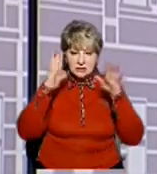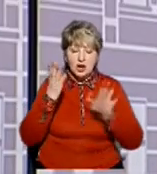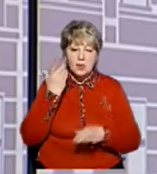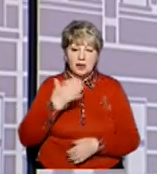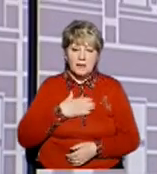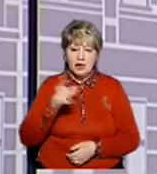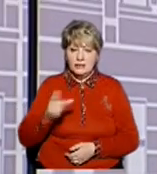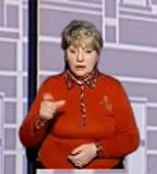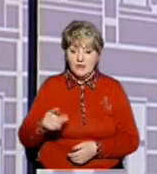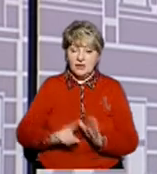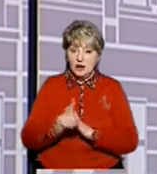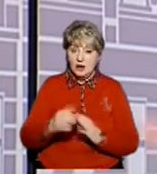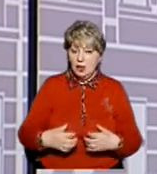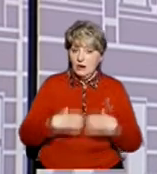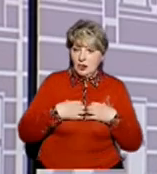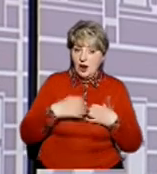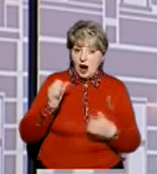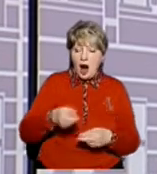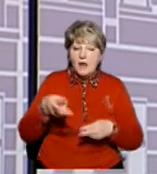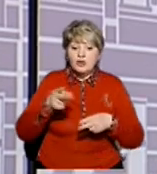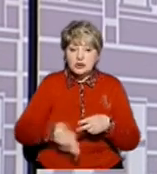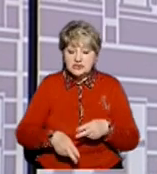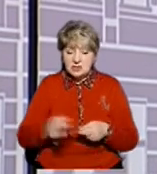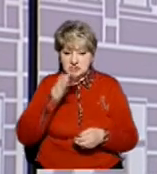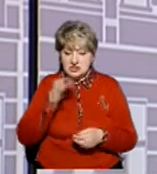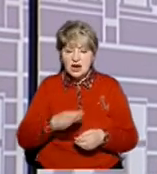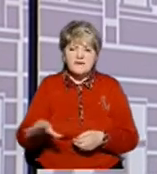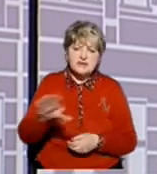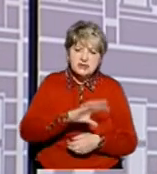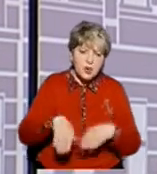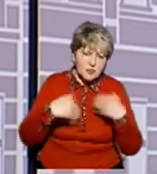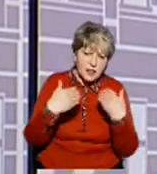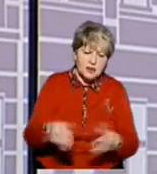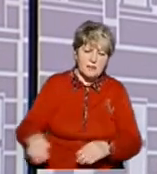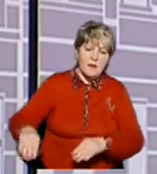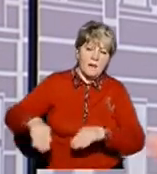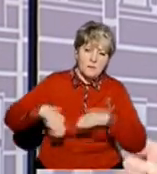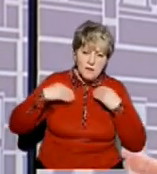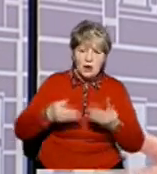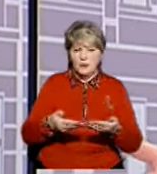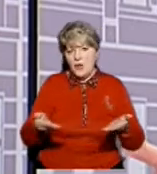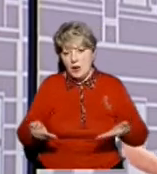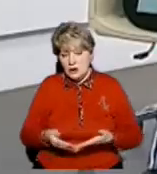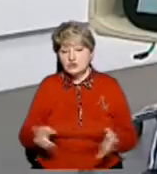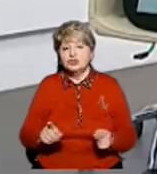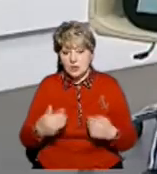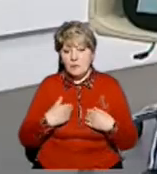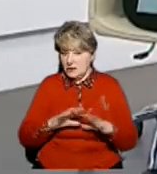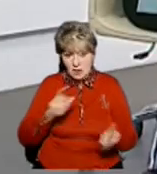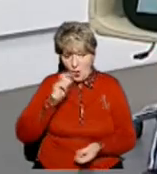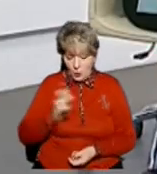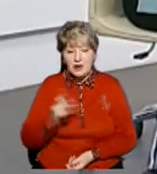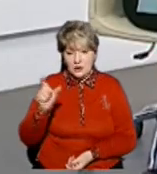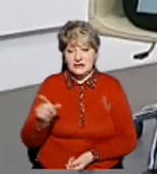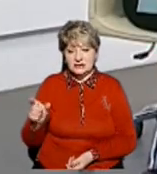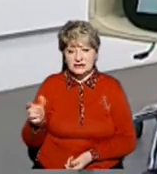дуже боялись, а в кінці сказали: і одіяла дамо, і посуд дамо, і все дамо, і в кінці слова: та що ж ми, не українці? І